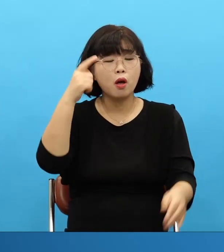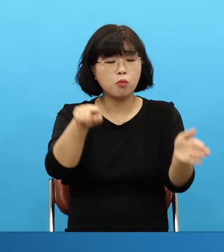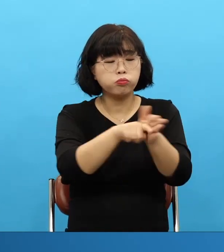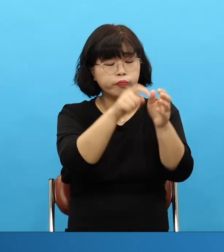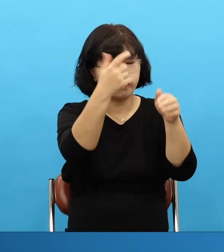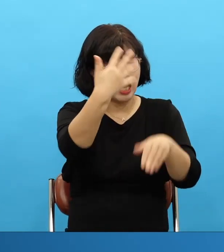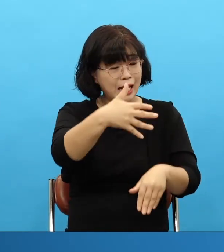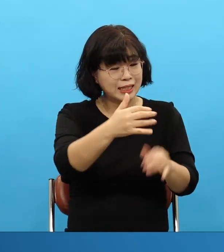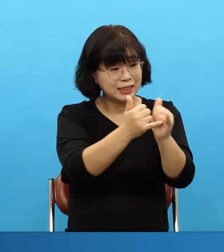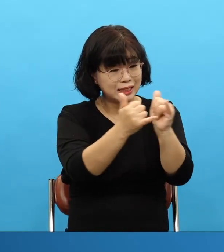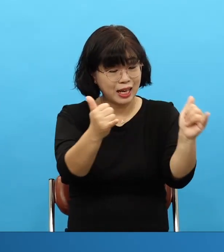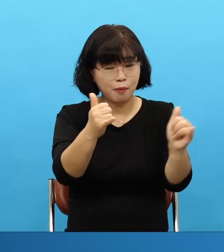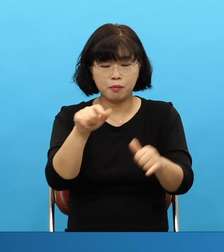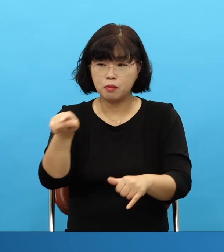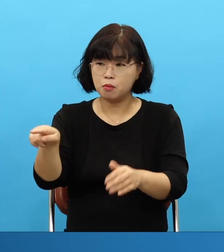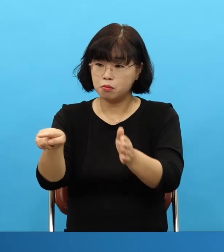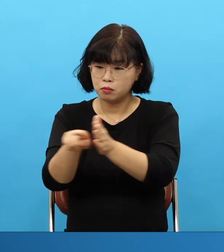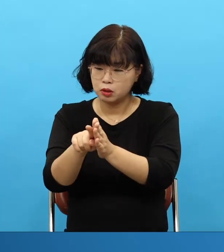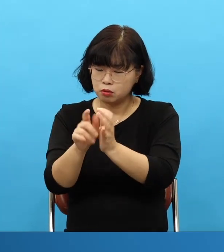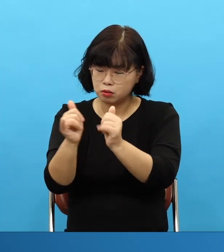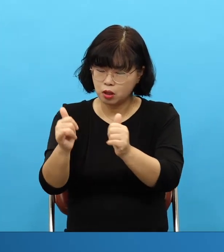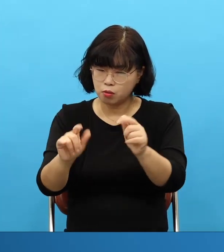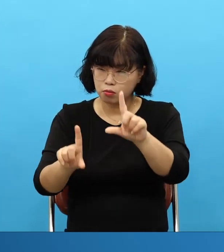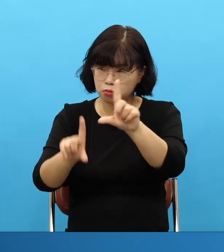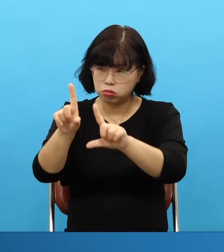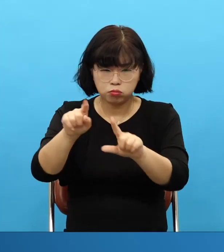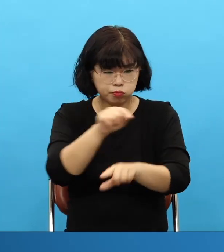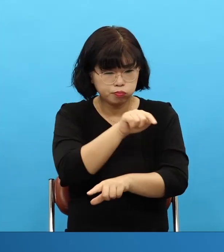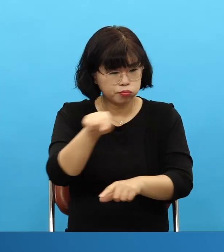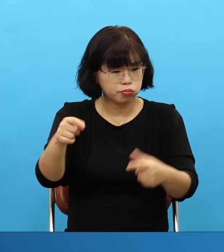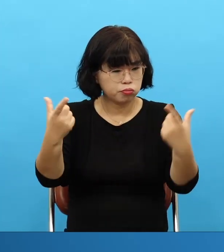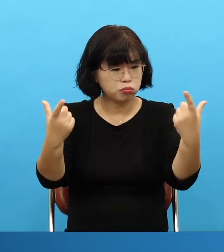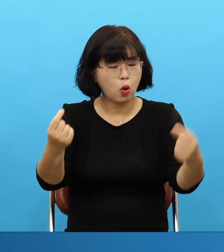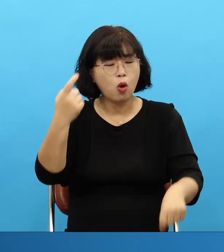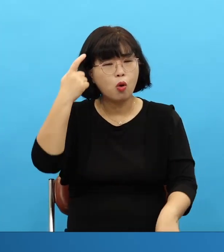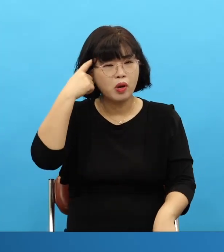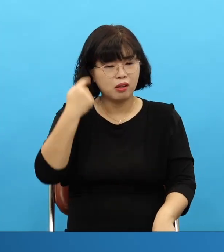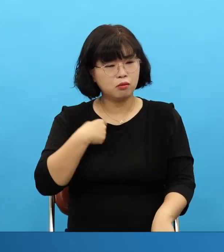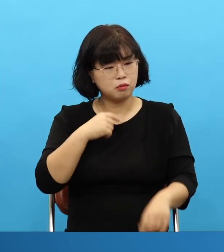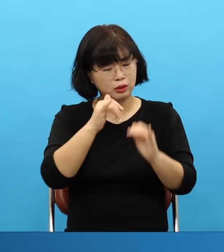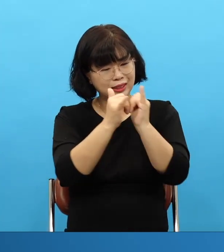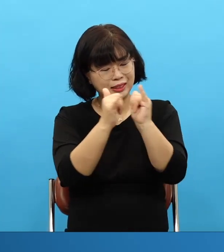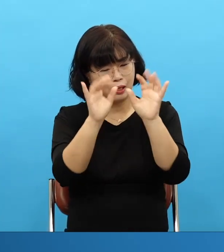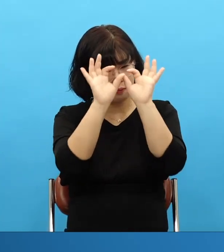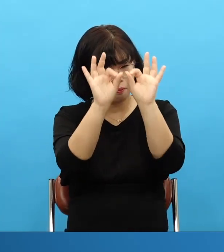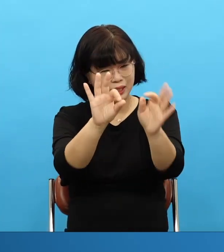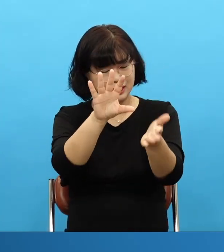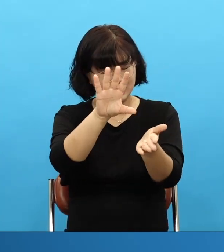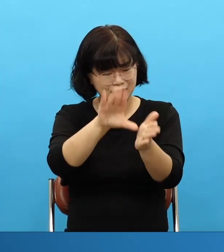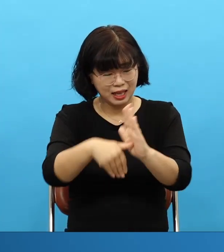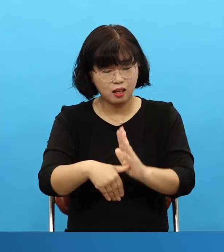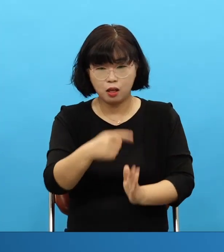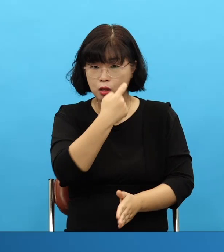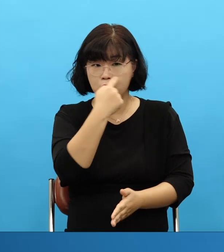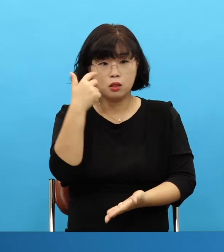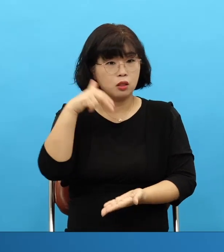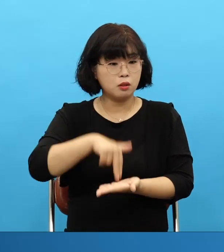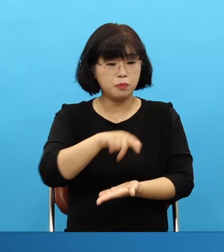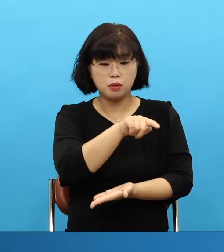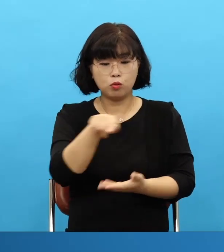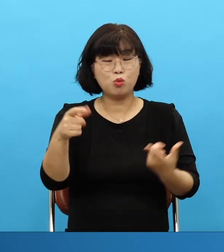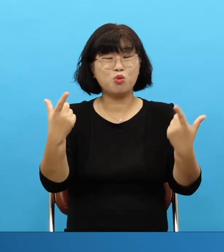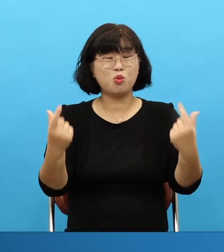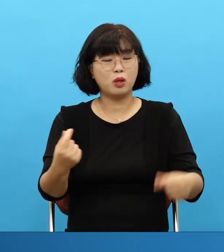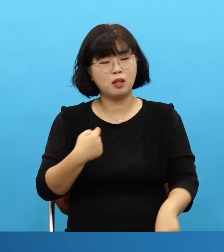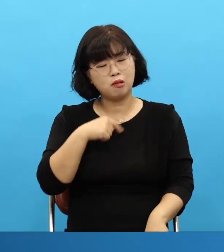like that." 하나님은 그렇지 않잖아요. But that's not how God sees it. 하나님은 여러분을 변화시켜서 하나님의 축복